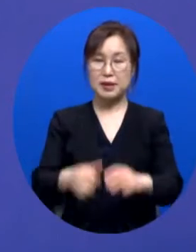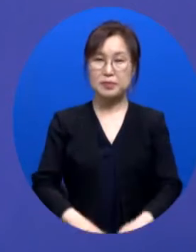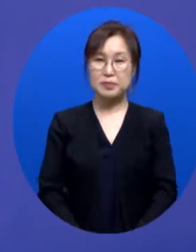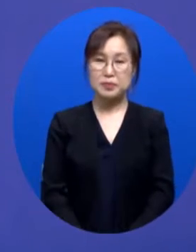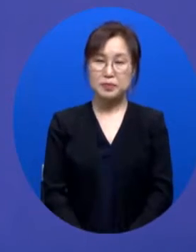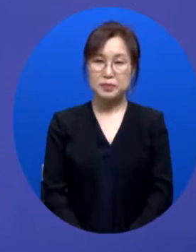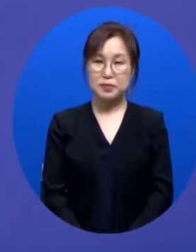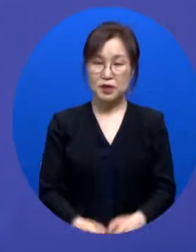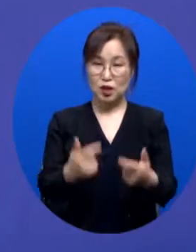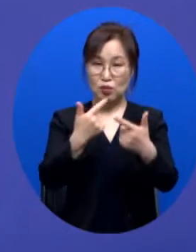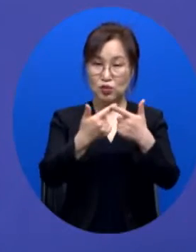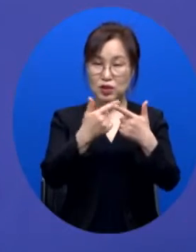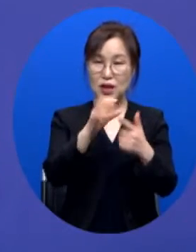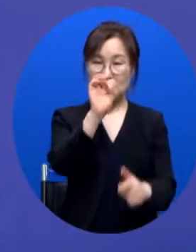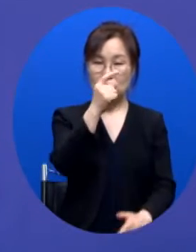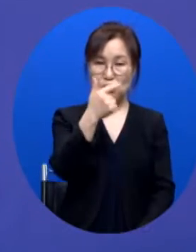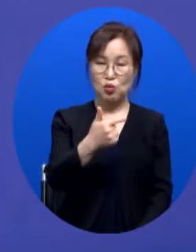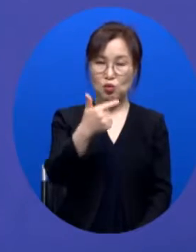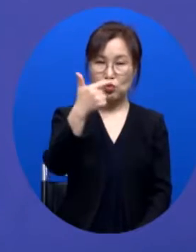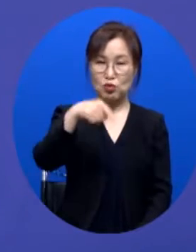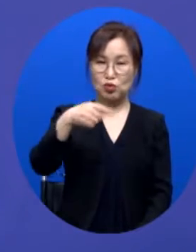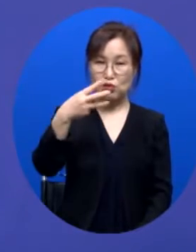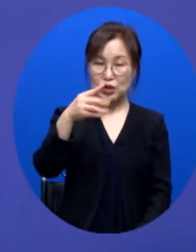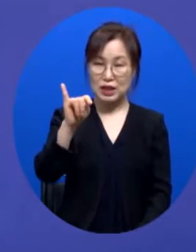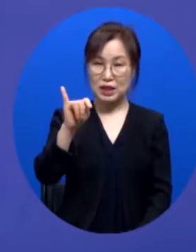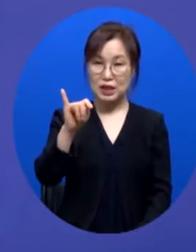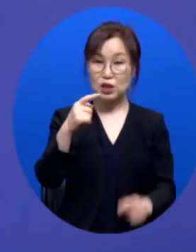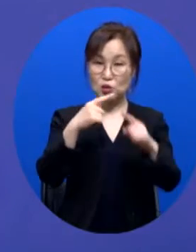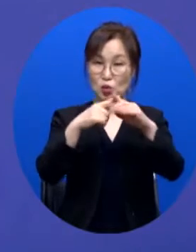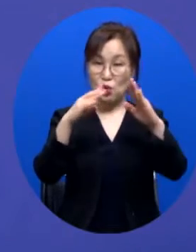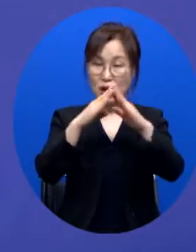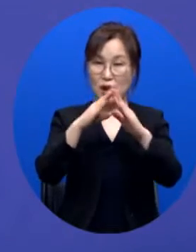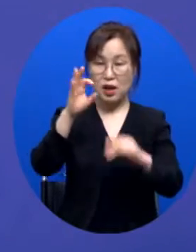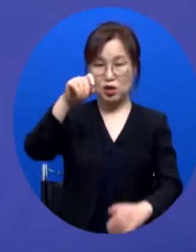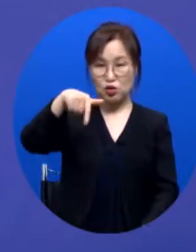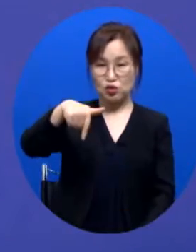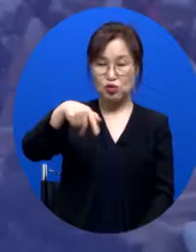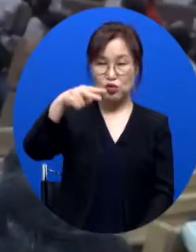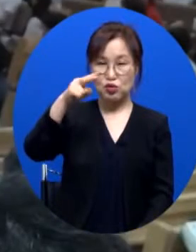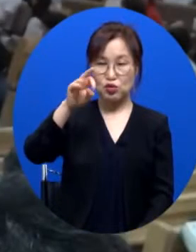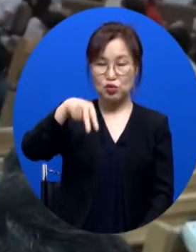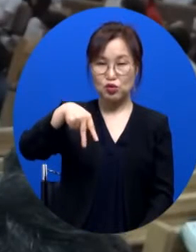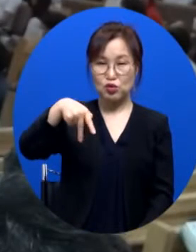부산 온 놀이 교배가 유기성 목사 초청 부흥 집회를 가졌습니다